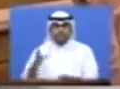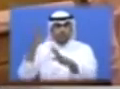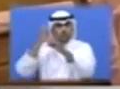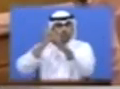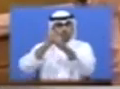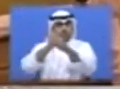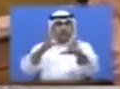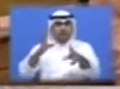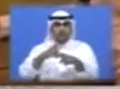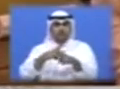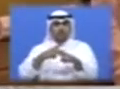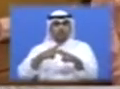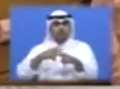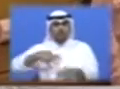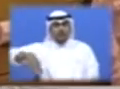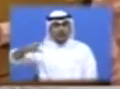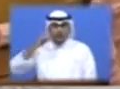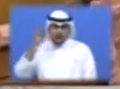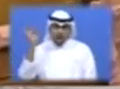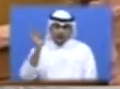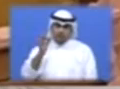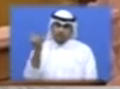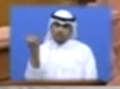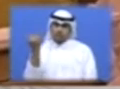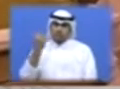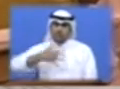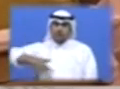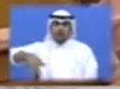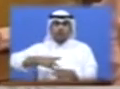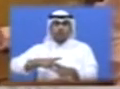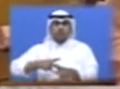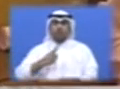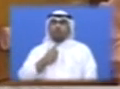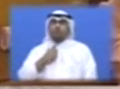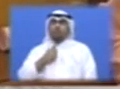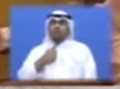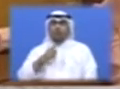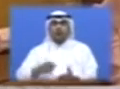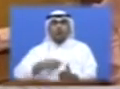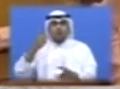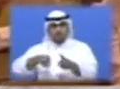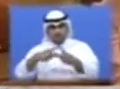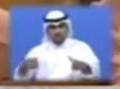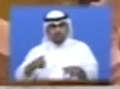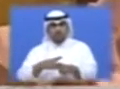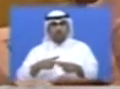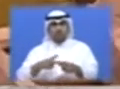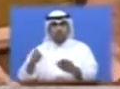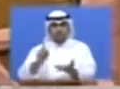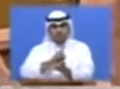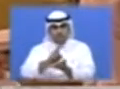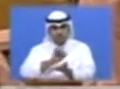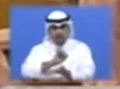الديمقراطية الكويتية تجربة نابعة من عقيدة الشعب الكويتي، تاريخه وبيئته الخاصة،